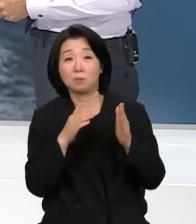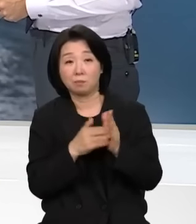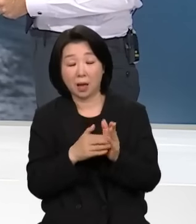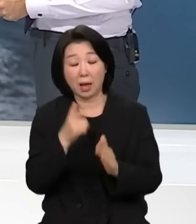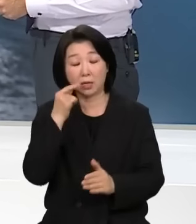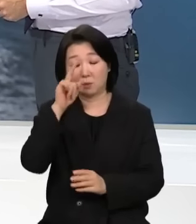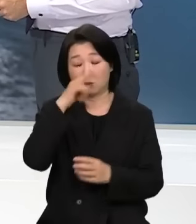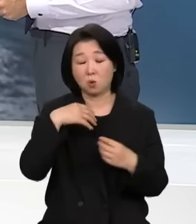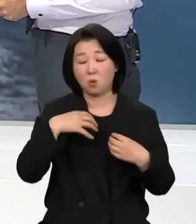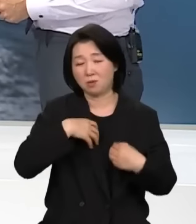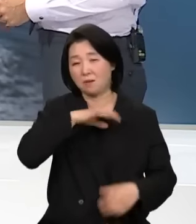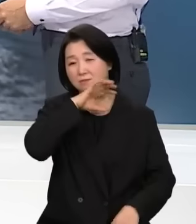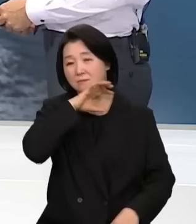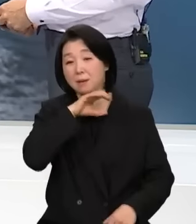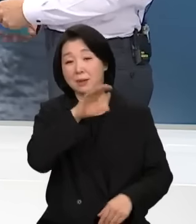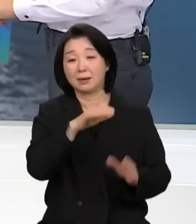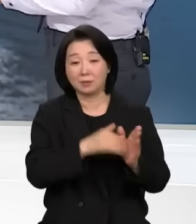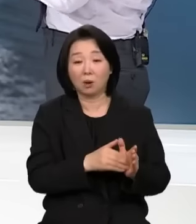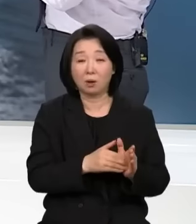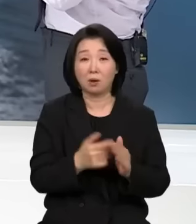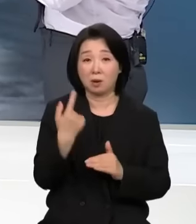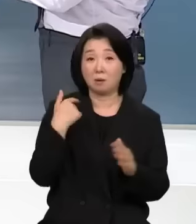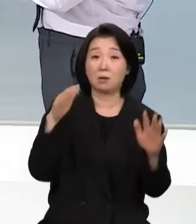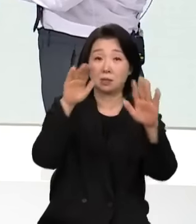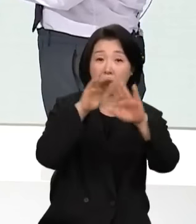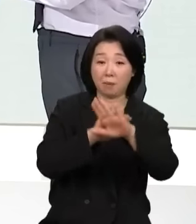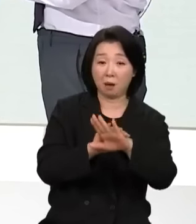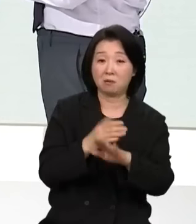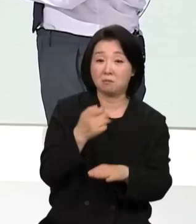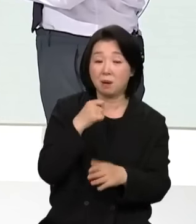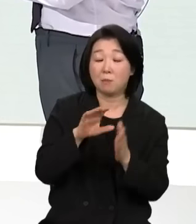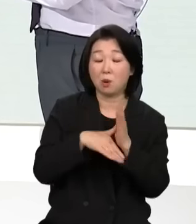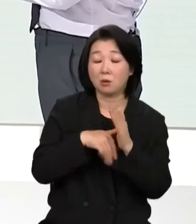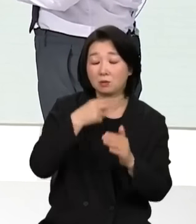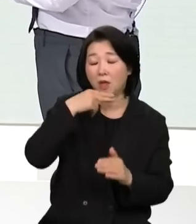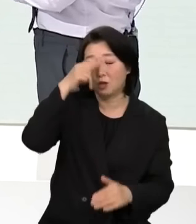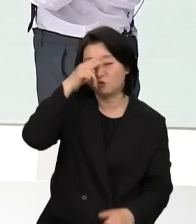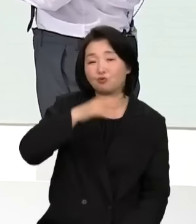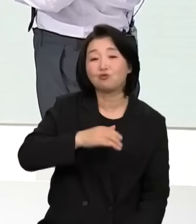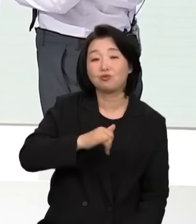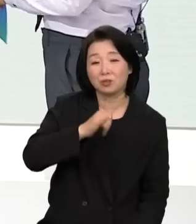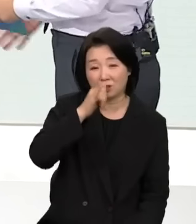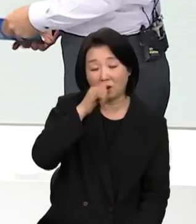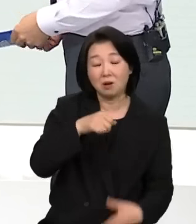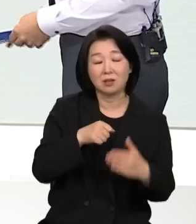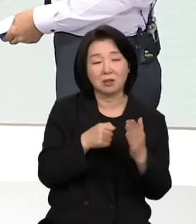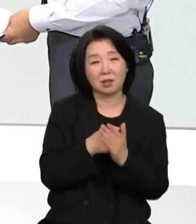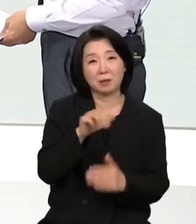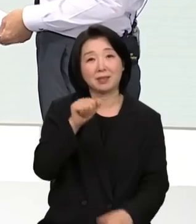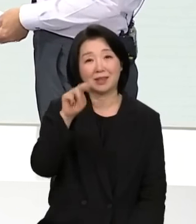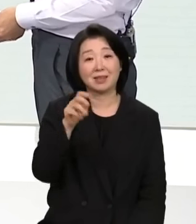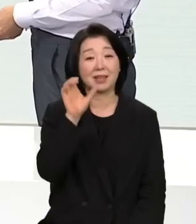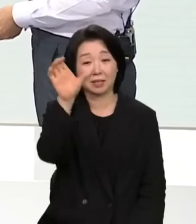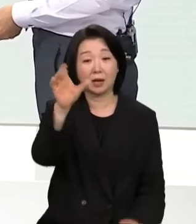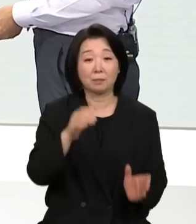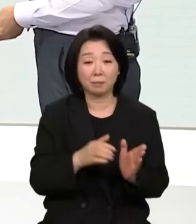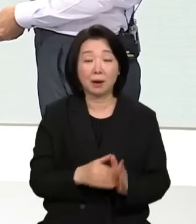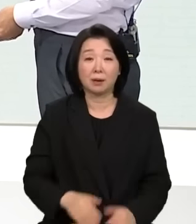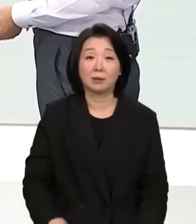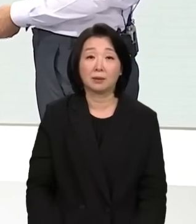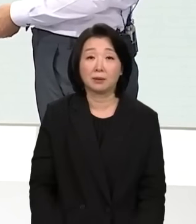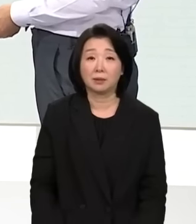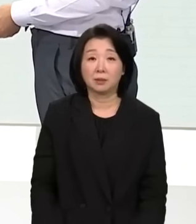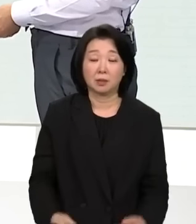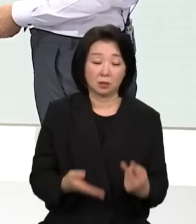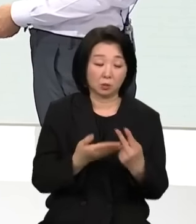정부가 강하게 항의를 했습니다 자 그러자 어젯 밤에 밥을 먹으면서 술한잔 했다고 자신의 SNS 사진을 올렸는데 바로이 사진입니다 자